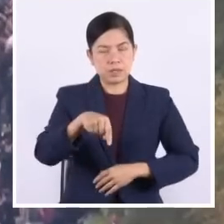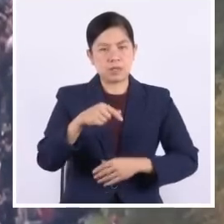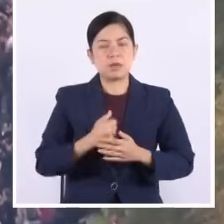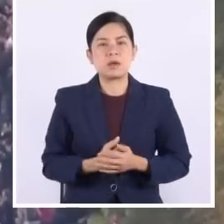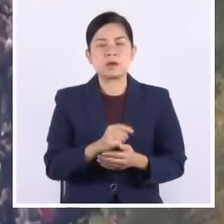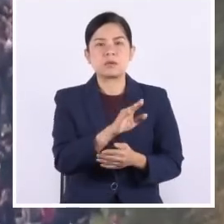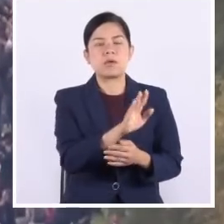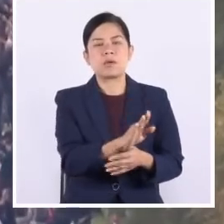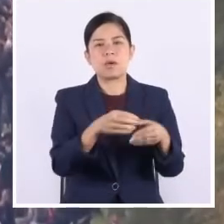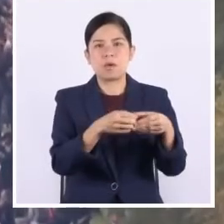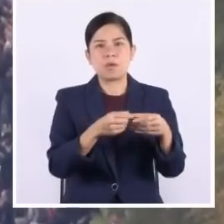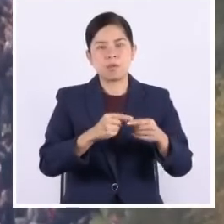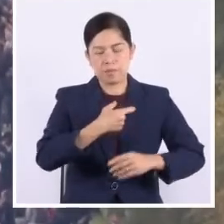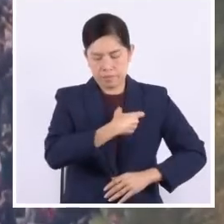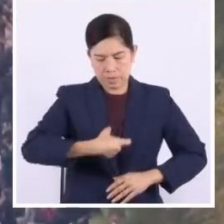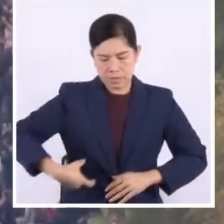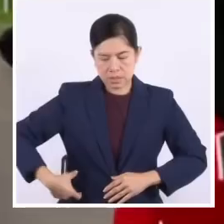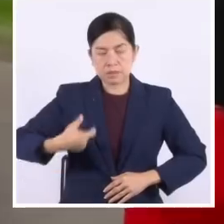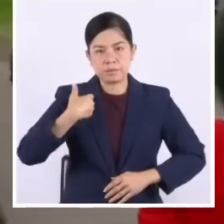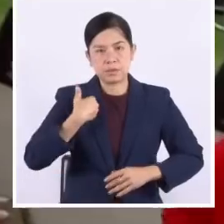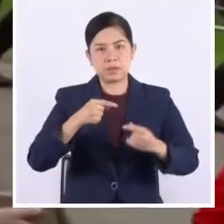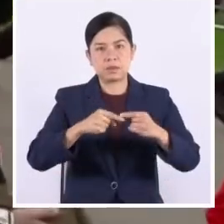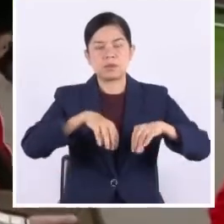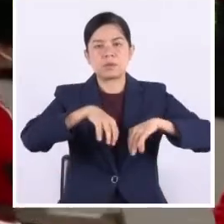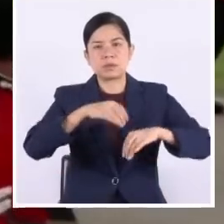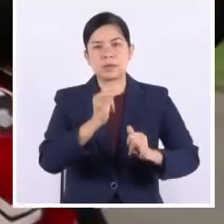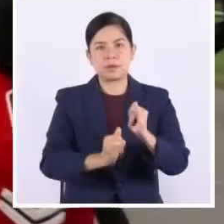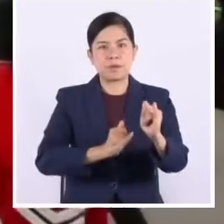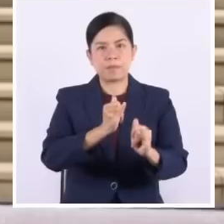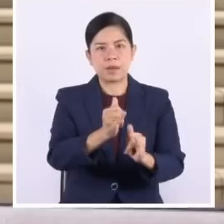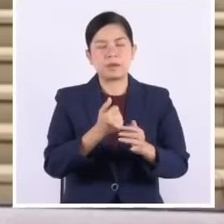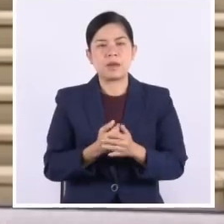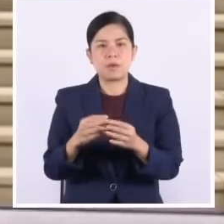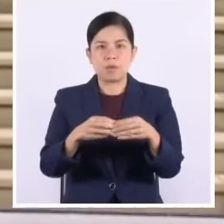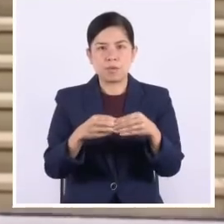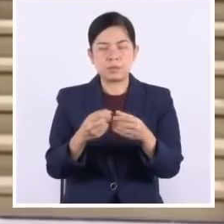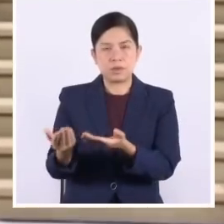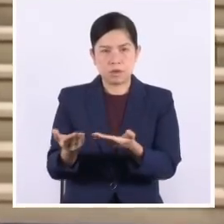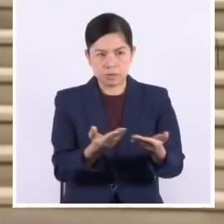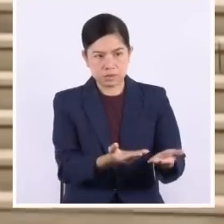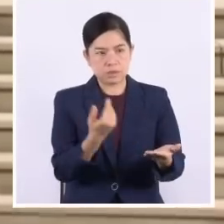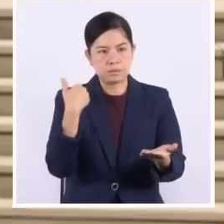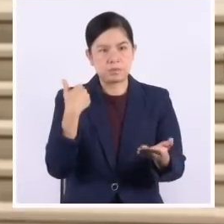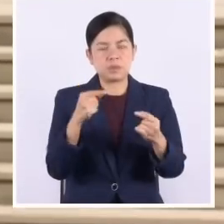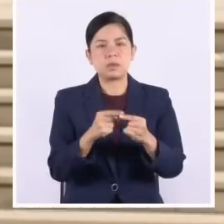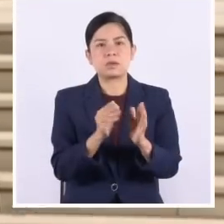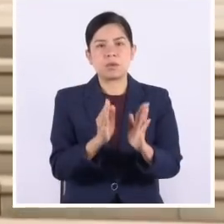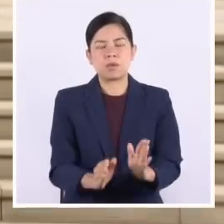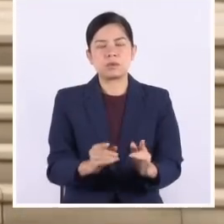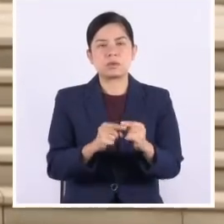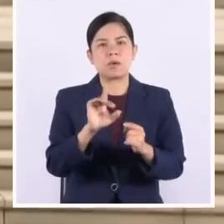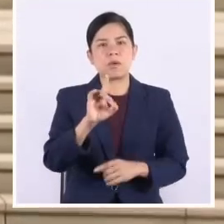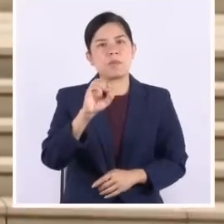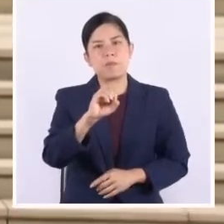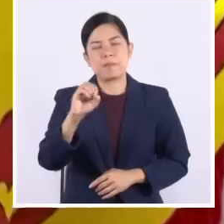สอนพระองค์ค่ะมีแค่เพียงสมาชิกราชวงศ์แล้วก็พระญาติรวมทั้งแขกรับเชิญเข้าร่วมงานเพียงลำพังเพียงแค่ 800คนเท่านั้นนะคะ